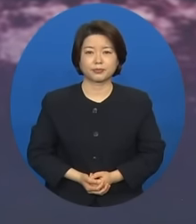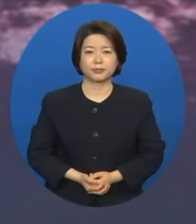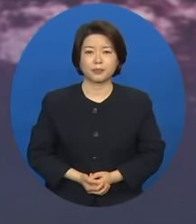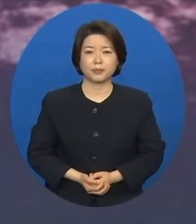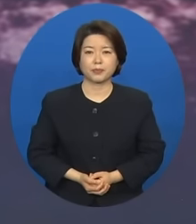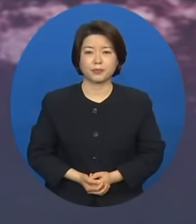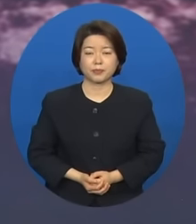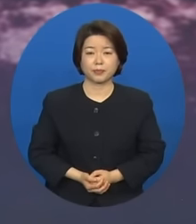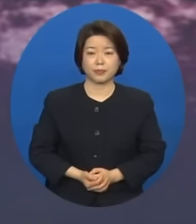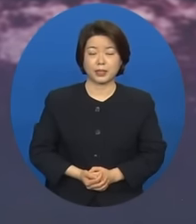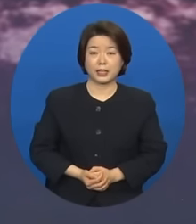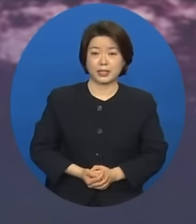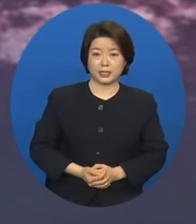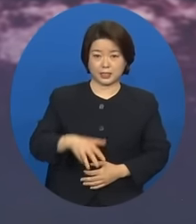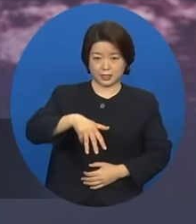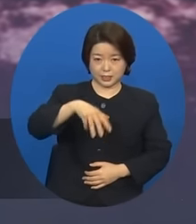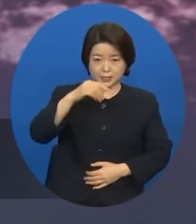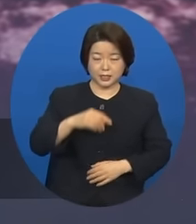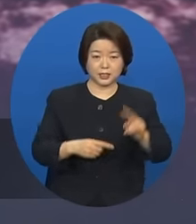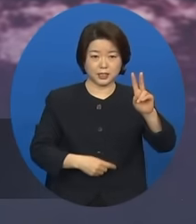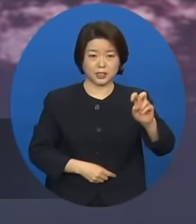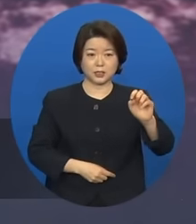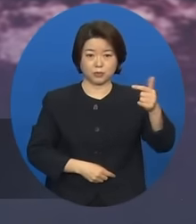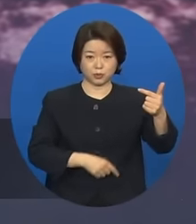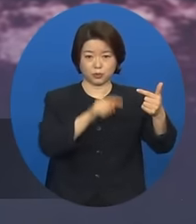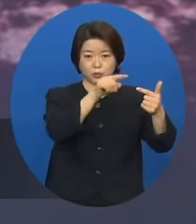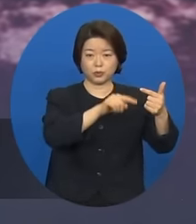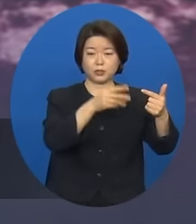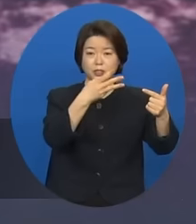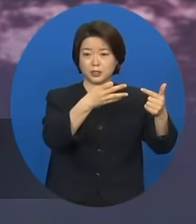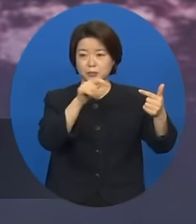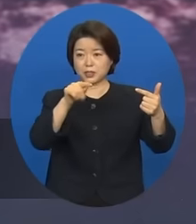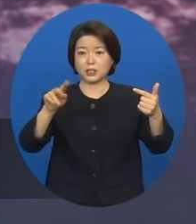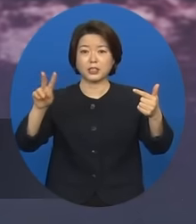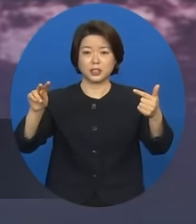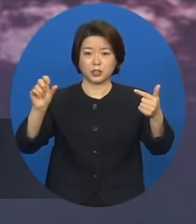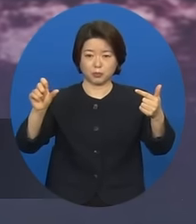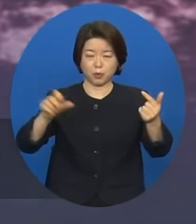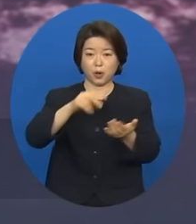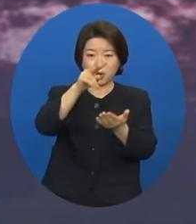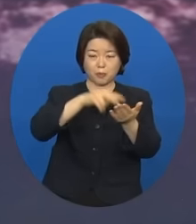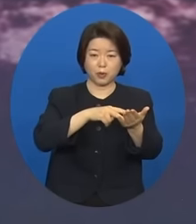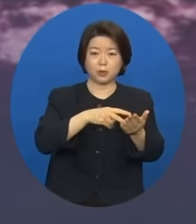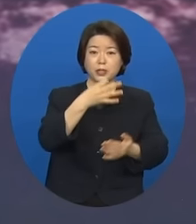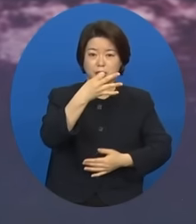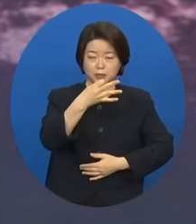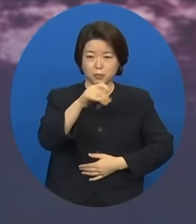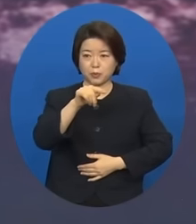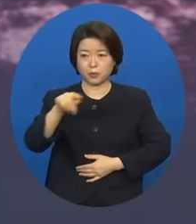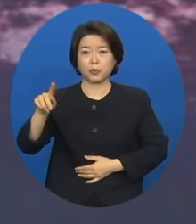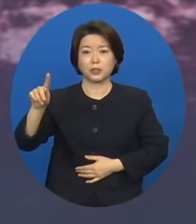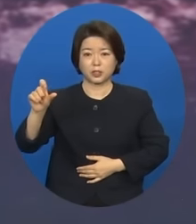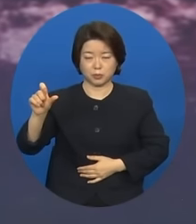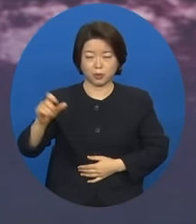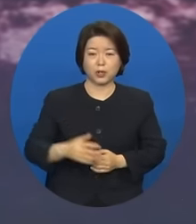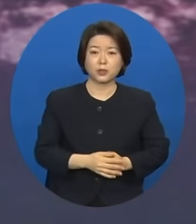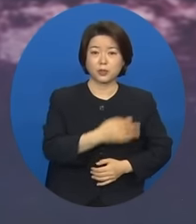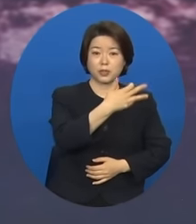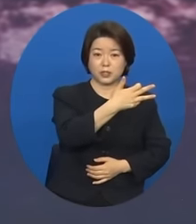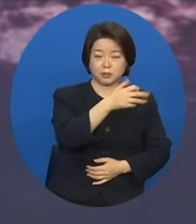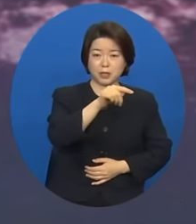하겠습니다네 창세기 26장 14절에서 25절 있데 봉덕 14절과 15절 그리고